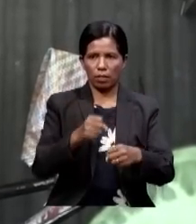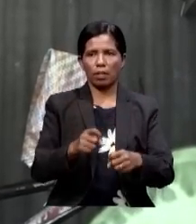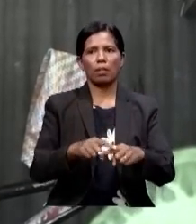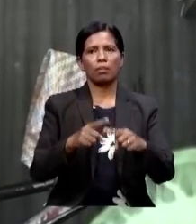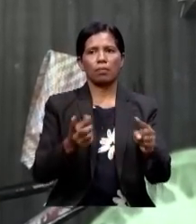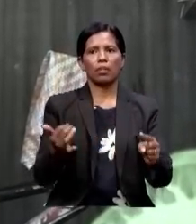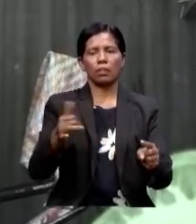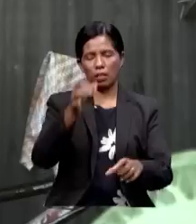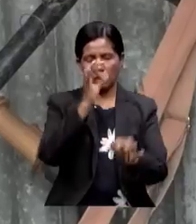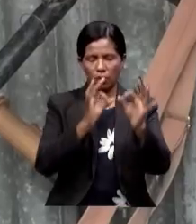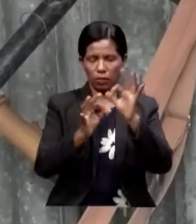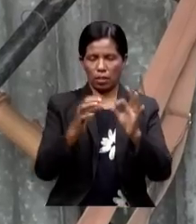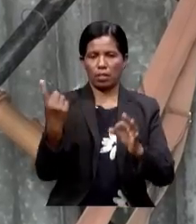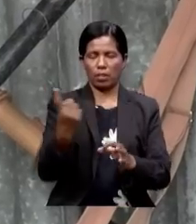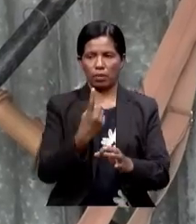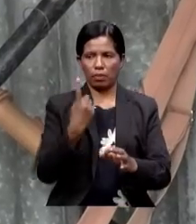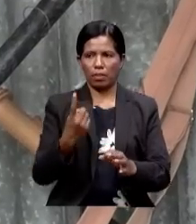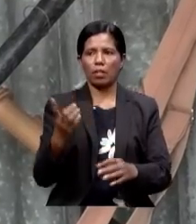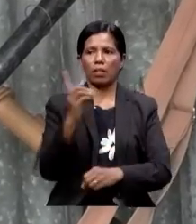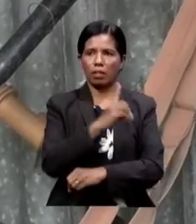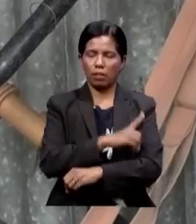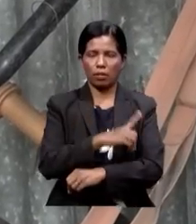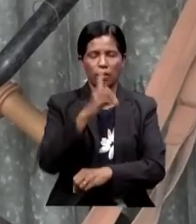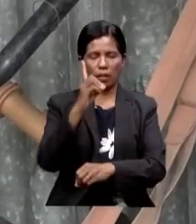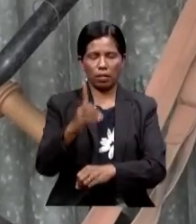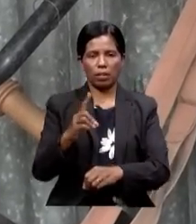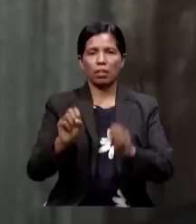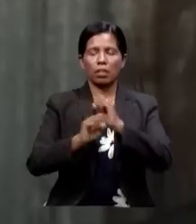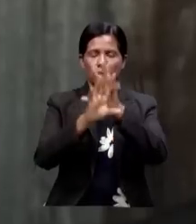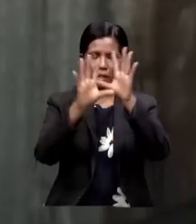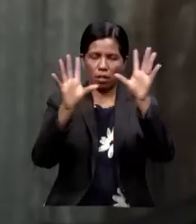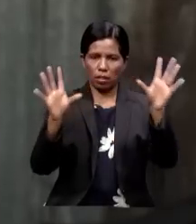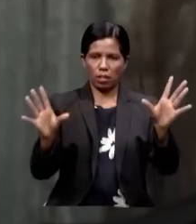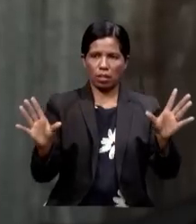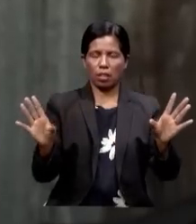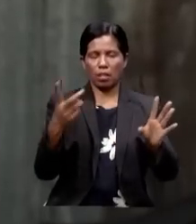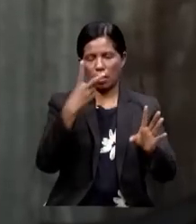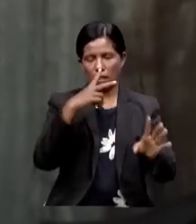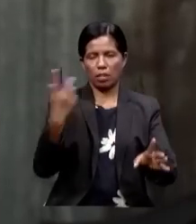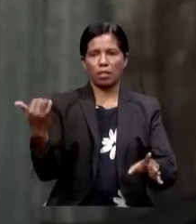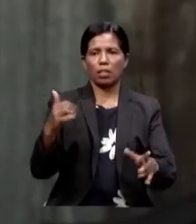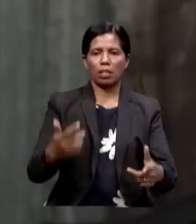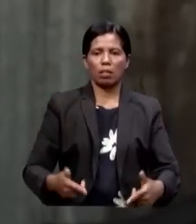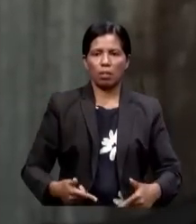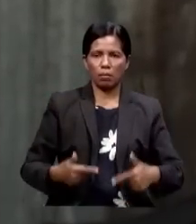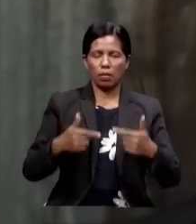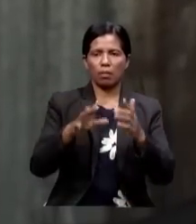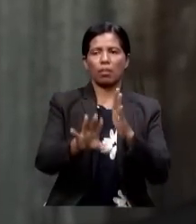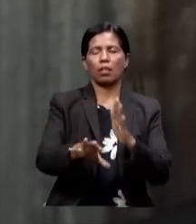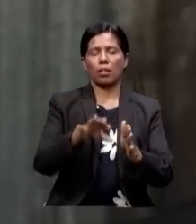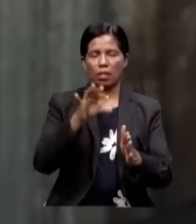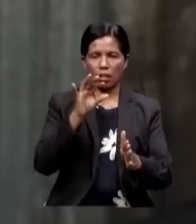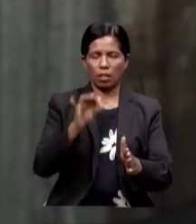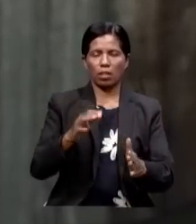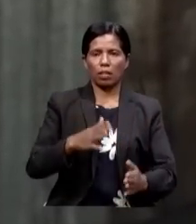be sire fier na faten, lorong ida, sei na roman botida, leno sire ne moris. Ho di bele heta netik,